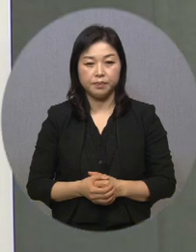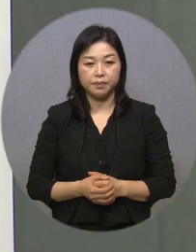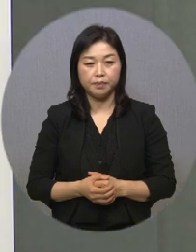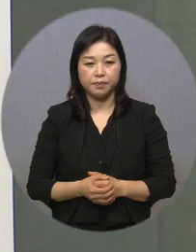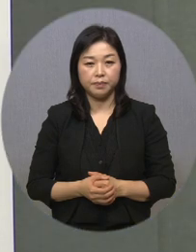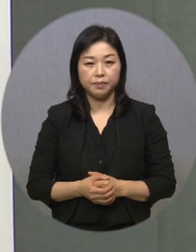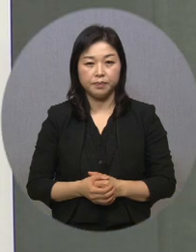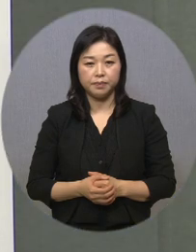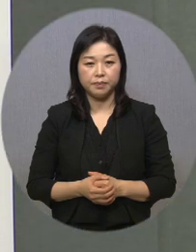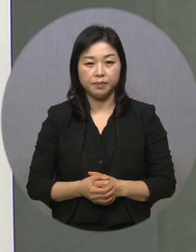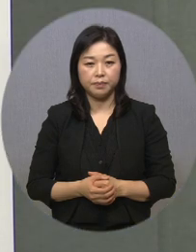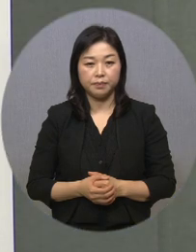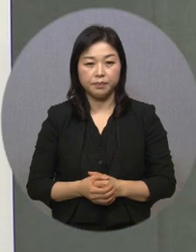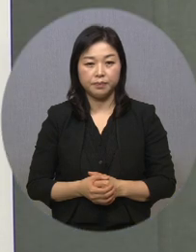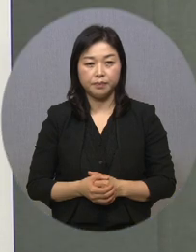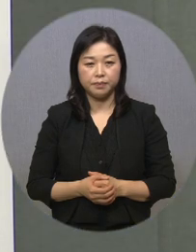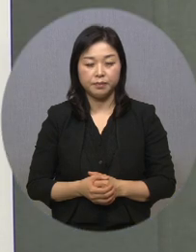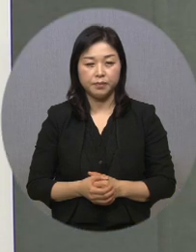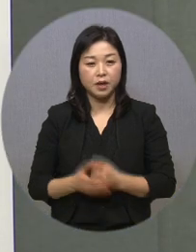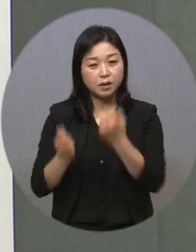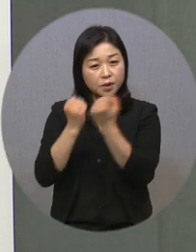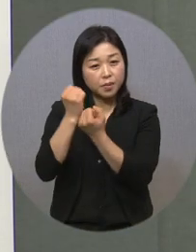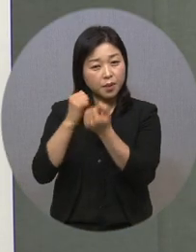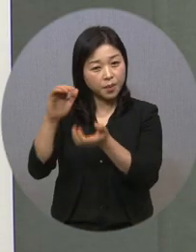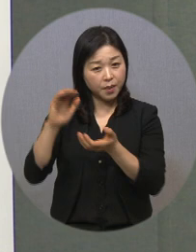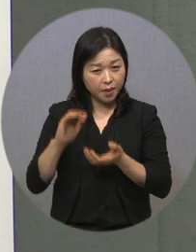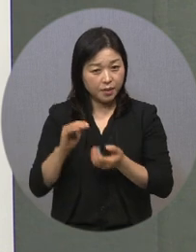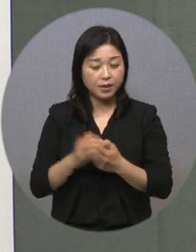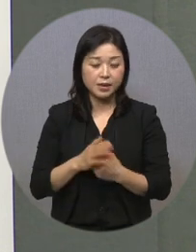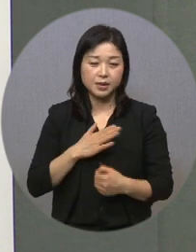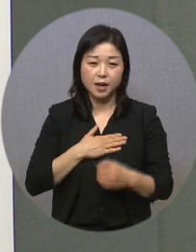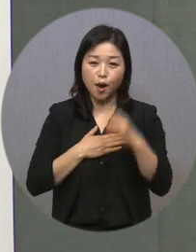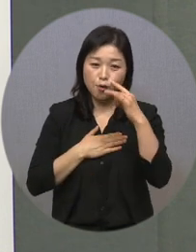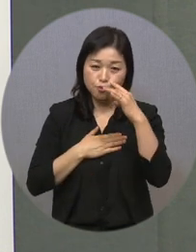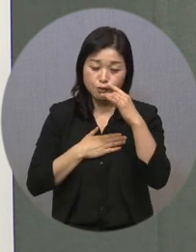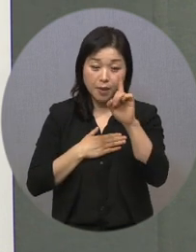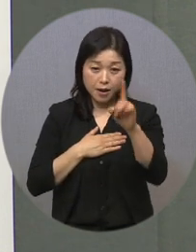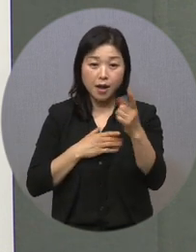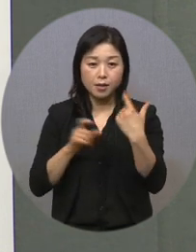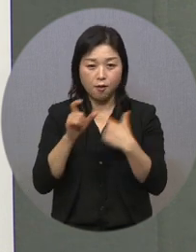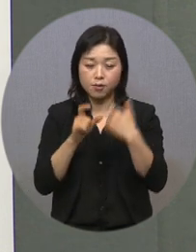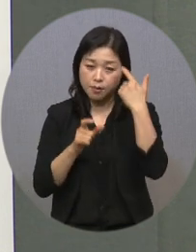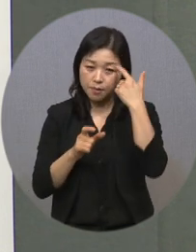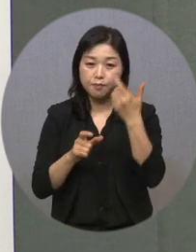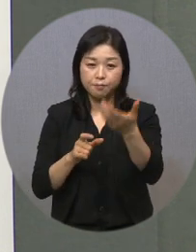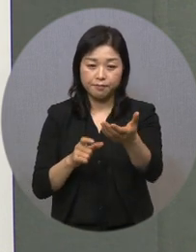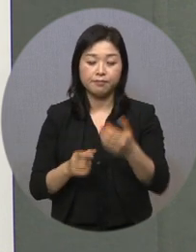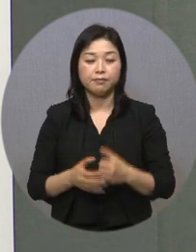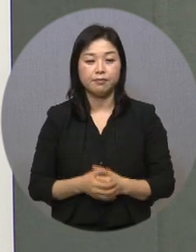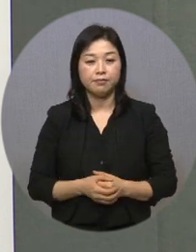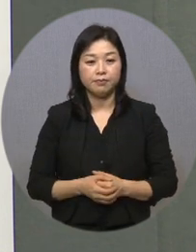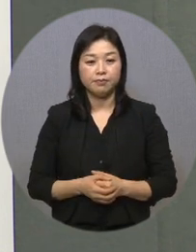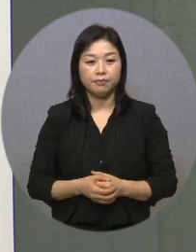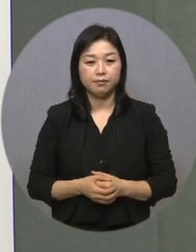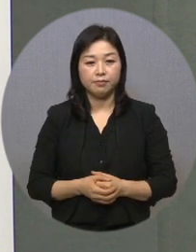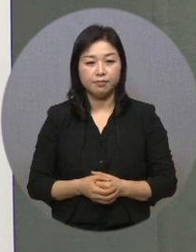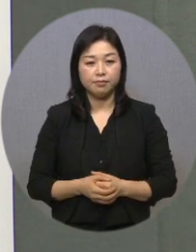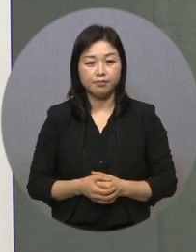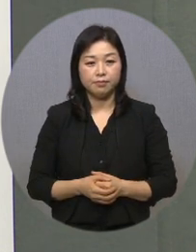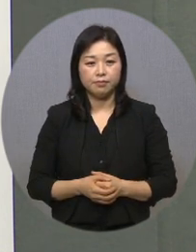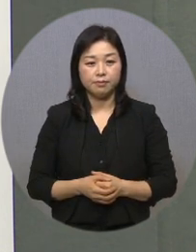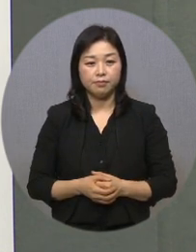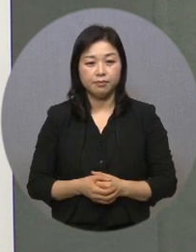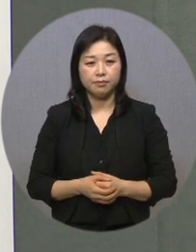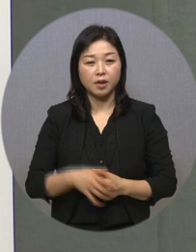잠깐 머리에서 설명은 했습니다만은 제가 궁금해서 하나 더 여쭤보겠는데 전국